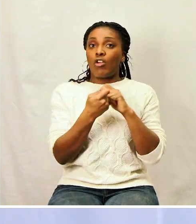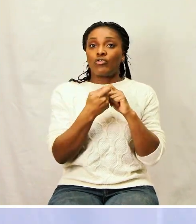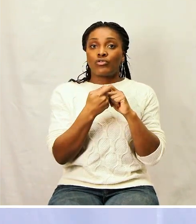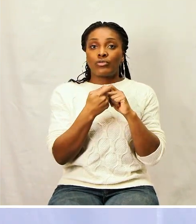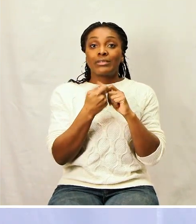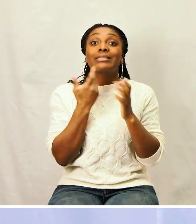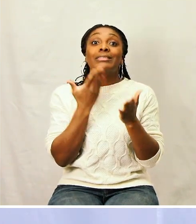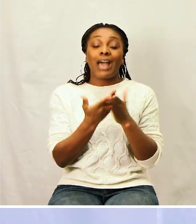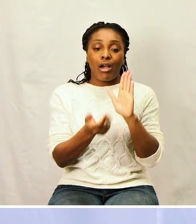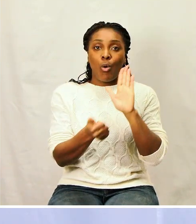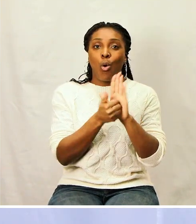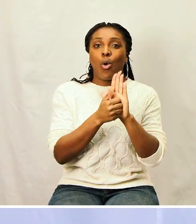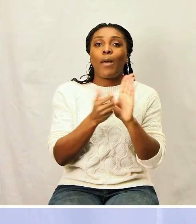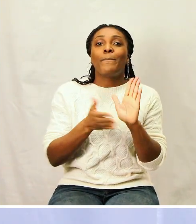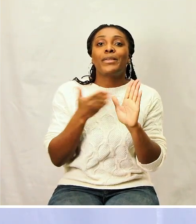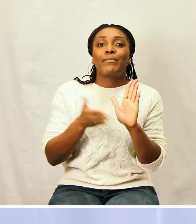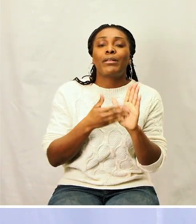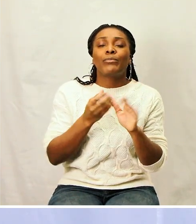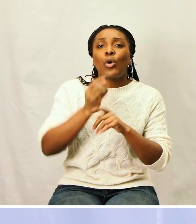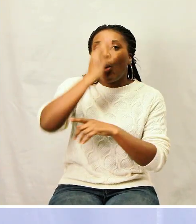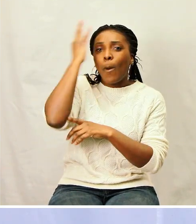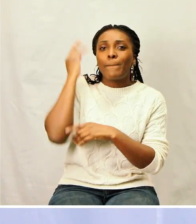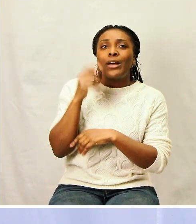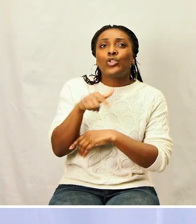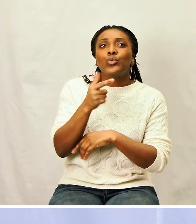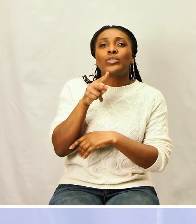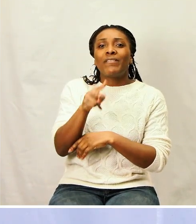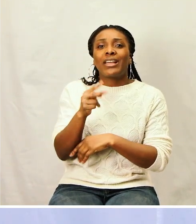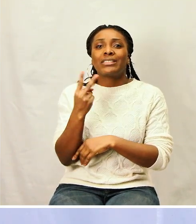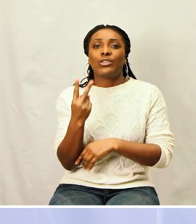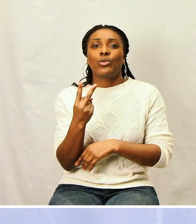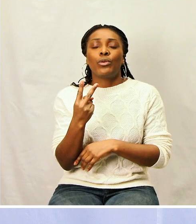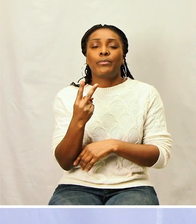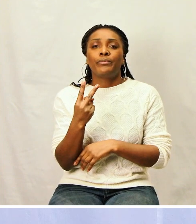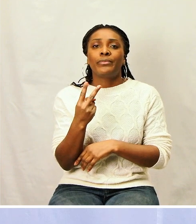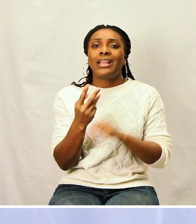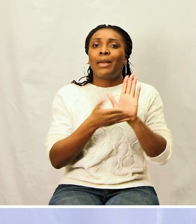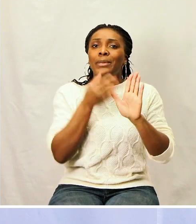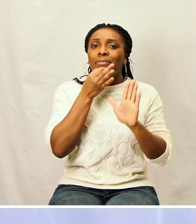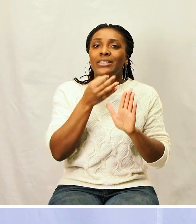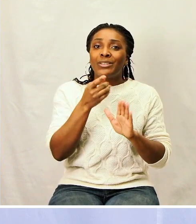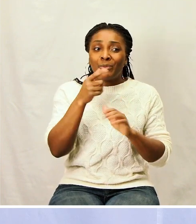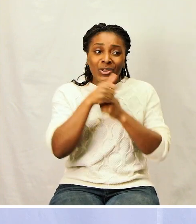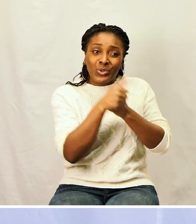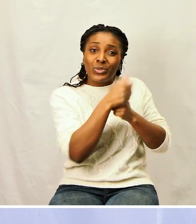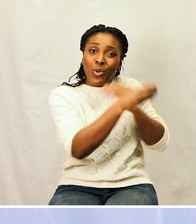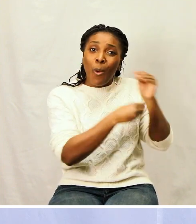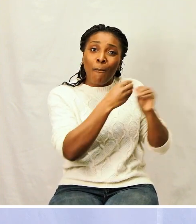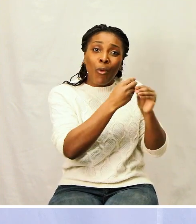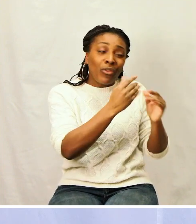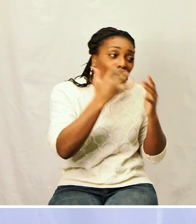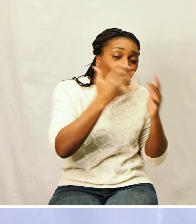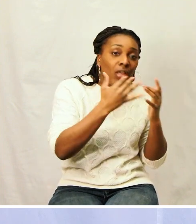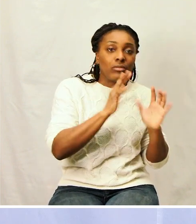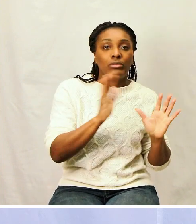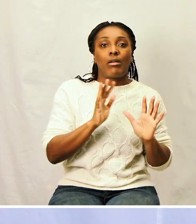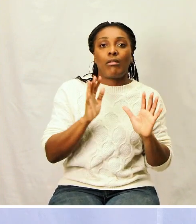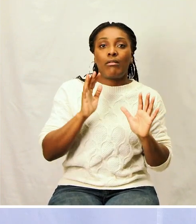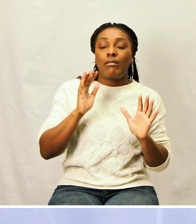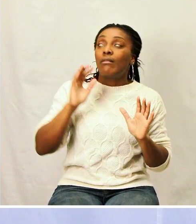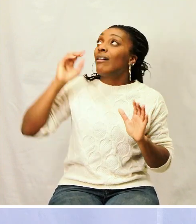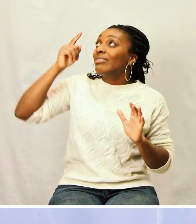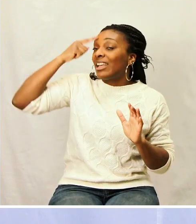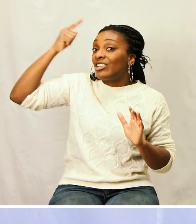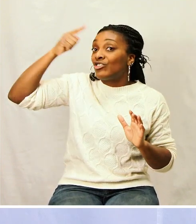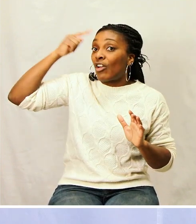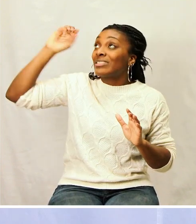dans Romains chapitre 12 verset 2 la Bible nous dit ne vous conformez pas au sièces présent mais soyez transformés par le renouvellement de